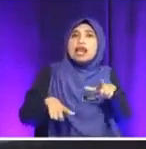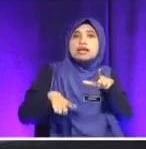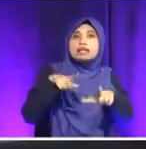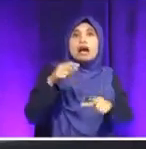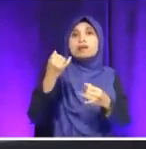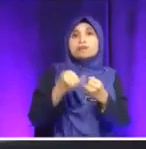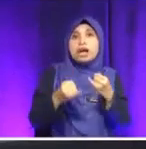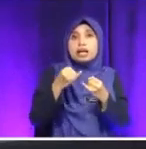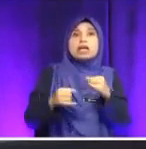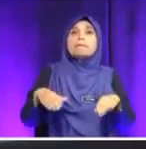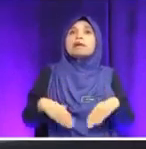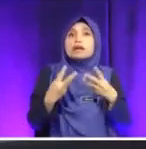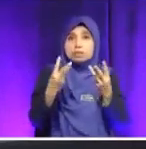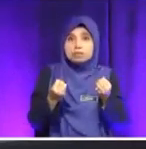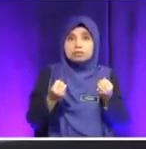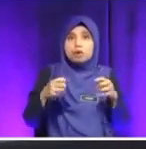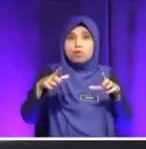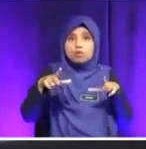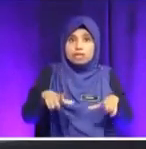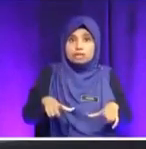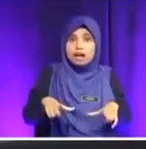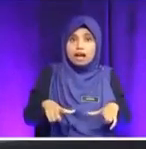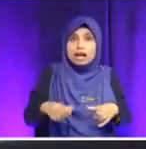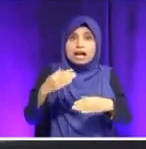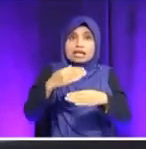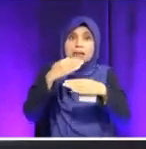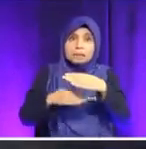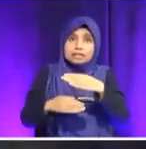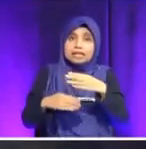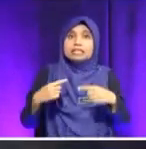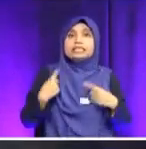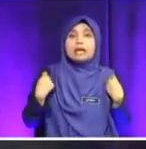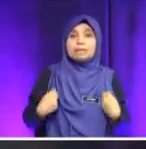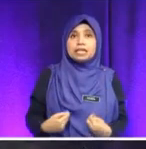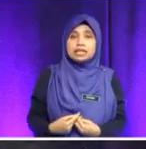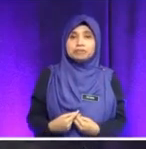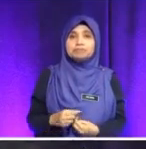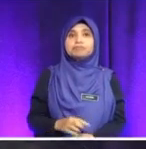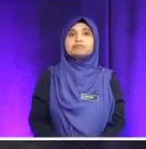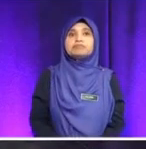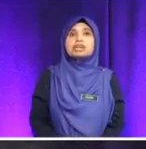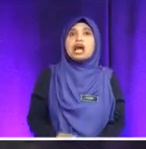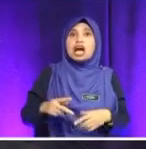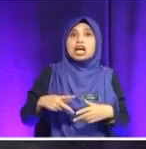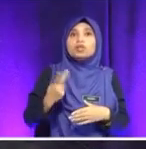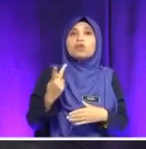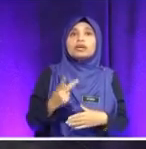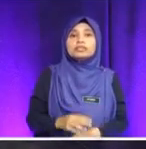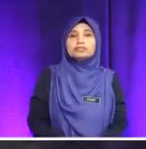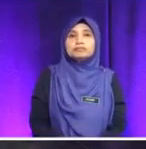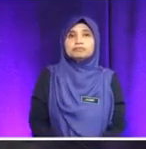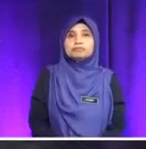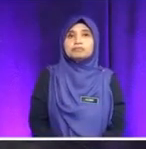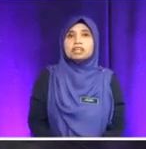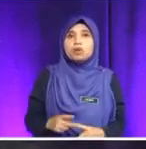macam mana nak letakkan lipatan napkin? Aha. Ingat lagi tak? Kena buang pinggan tu, cikgu? Ya, jangan buang. Jangan keluarkan. Buang. Keluarkan. Okey,